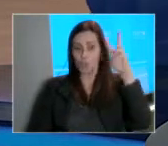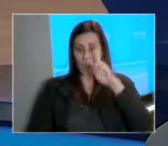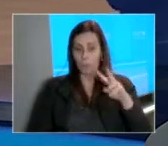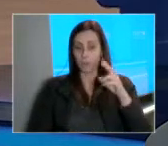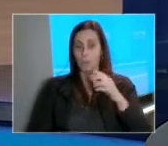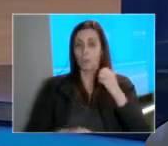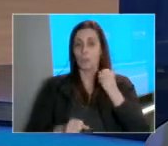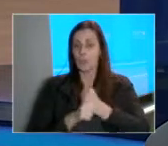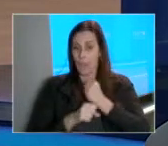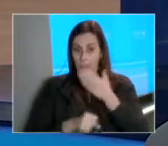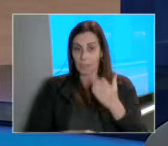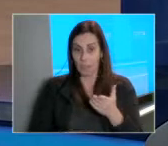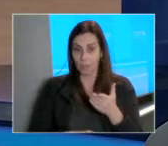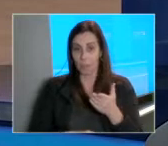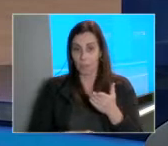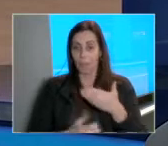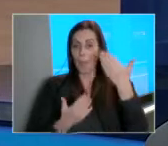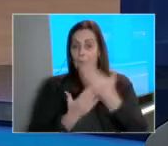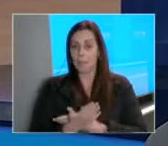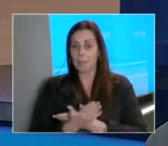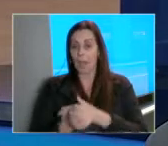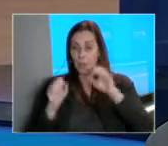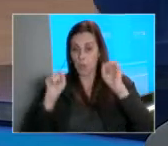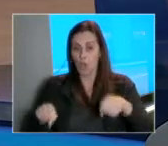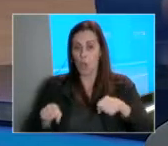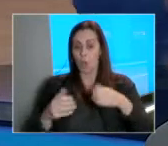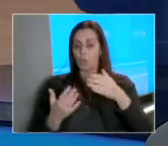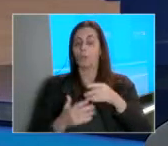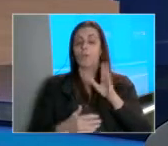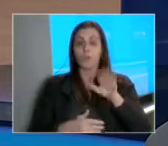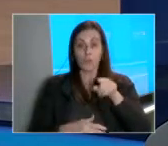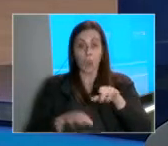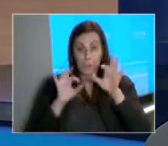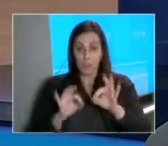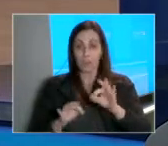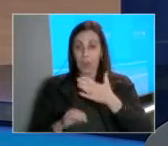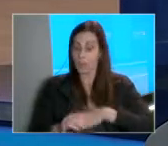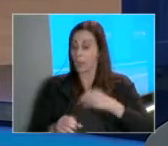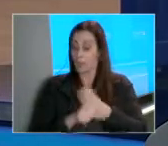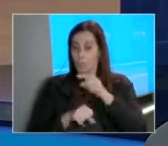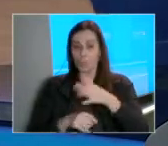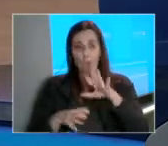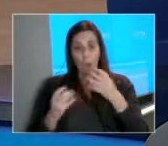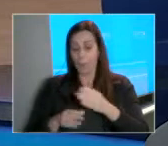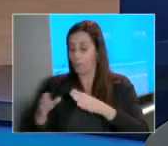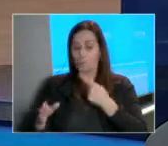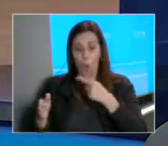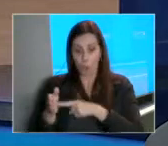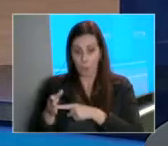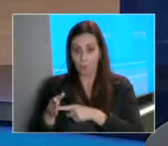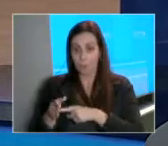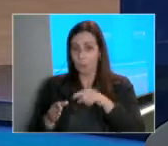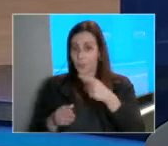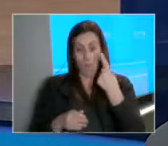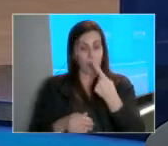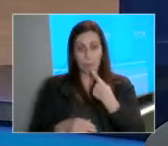שהוציאה בשילוח את ה... מסמך על המשילות, את המאמר על המשילות, ושם בדיוק היא חתרה לכיוון הזה. יש הרבה בימין שטוענים, ואגב,